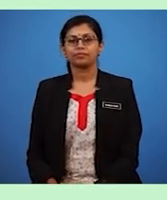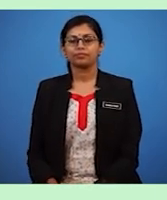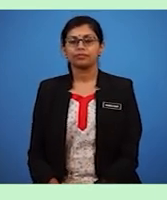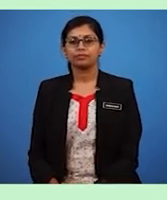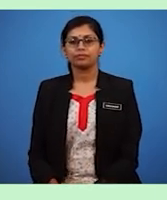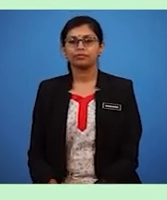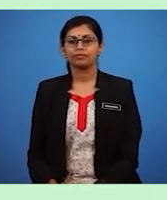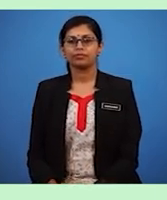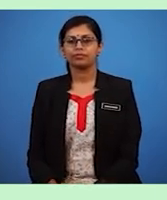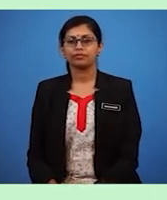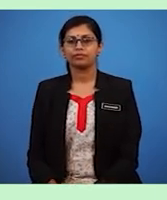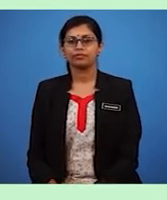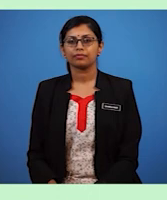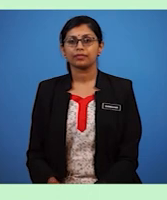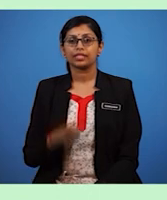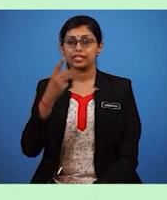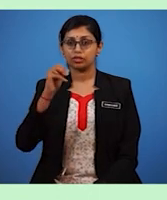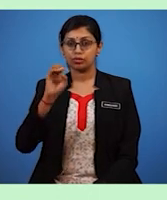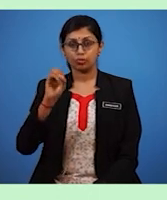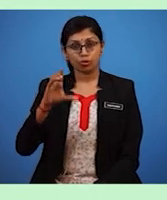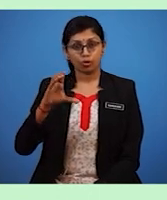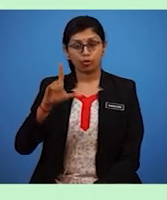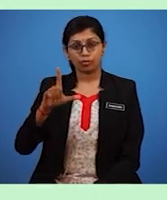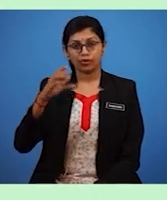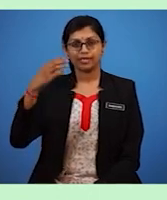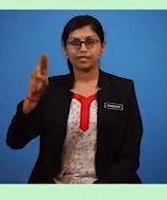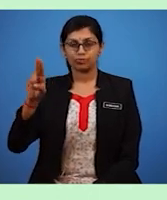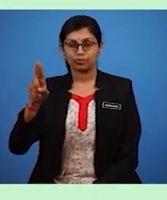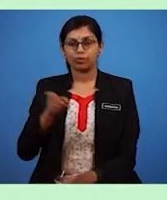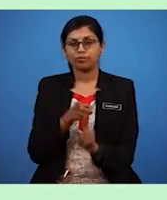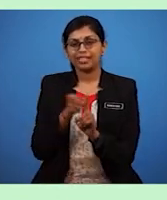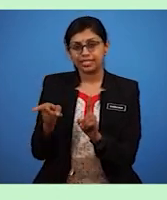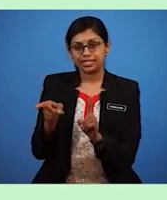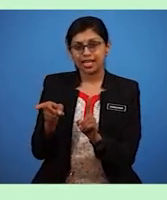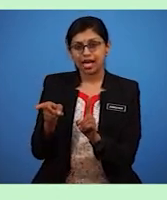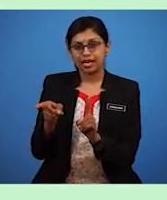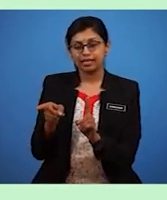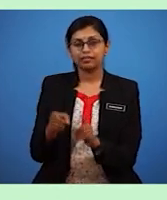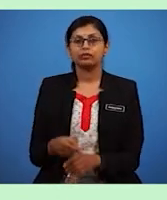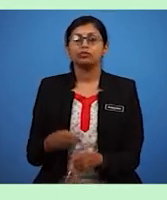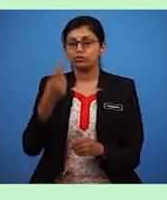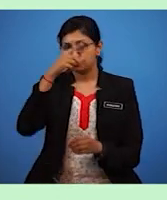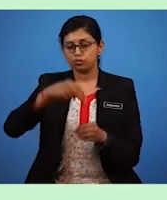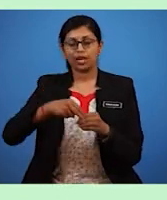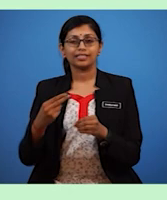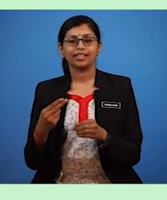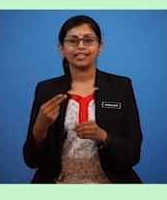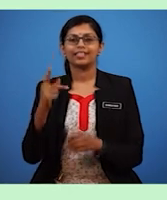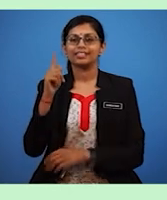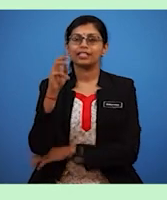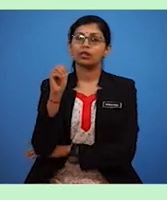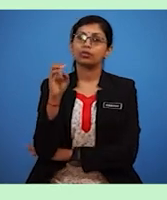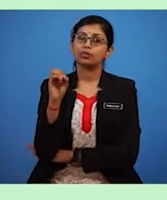kuprum 2 tersesat untuk menghasilkan 1 mol logam kuprum. Oleh